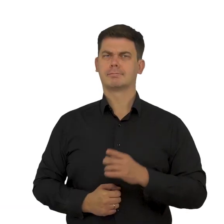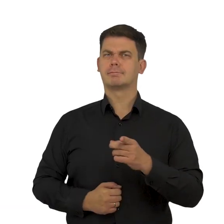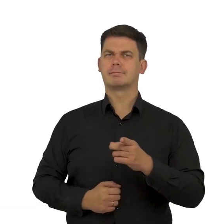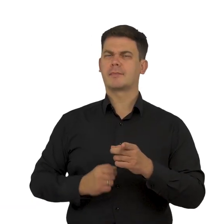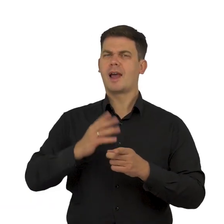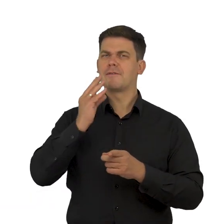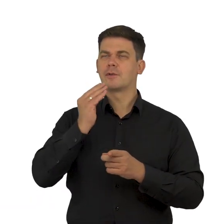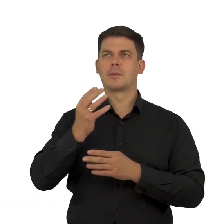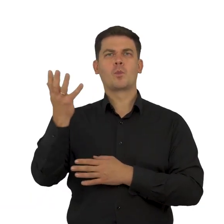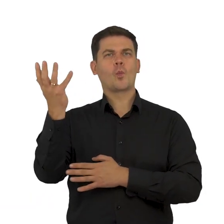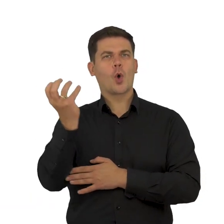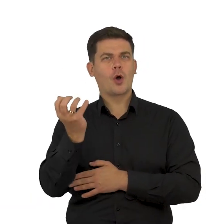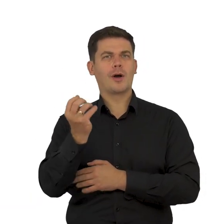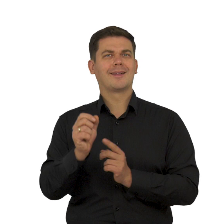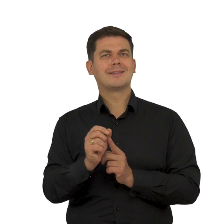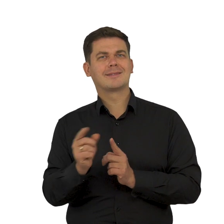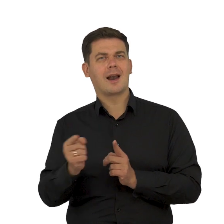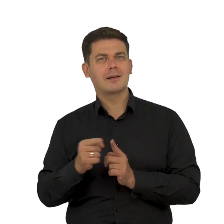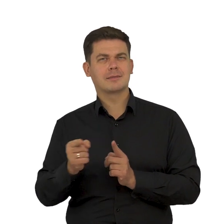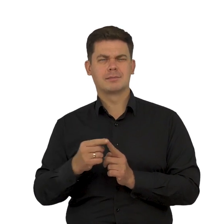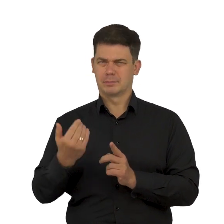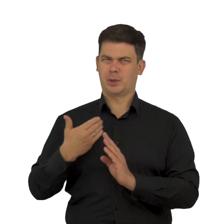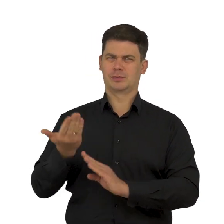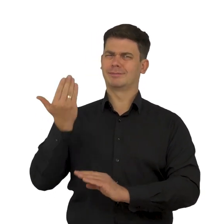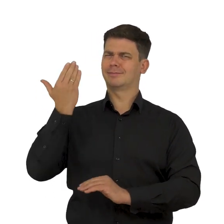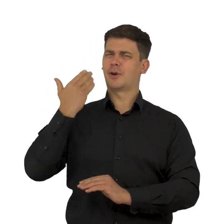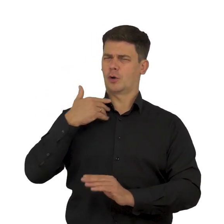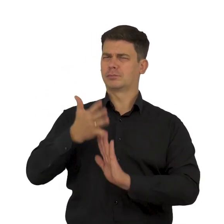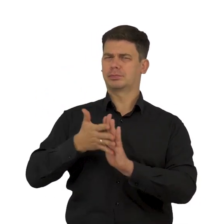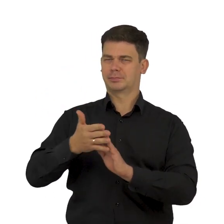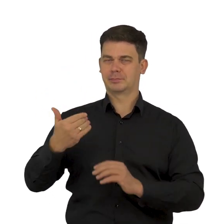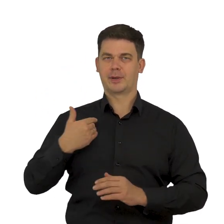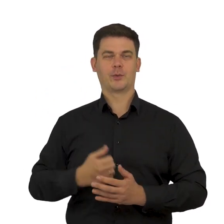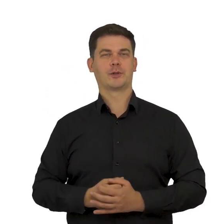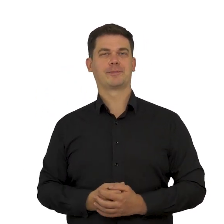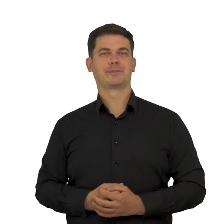O tym, jak pobrać i zainstalować aplikację, mówiliśmy w innym filmie.